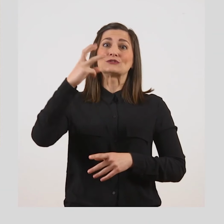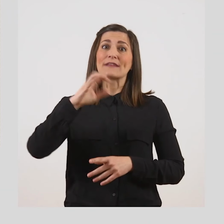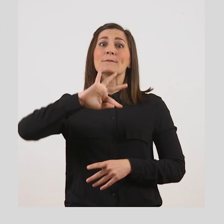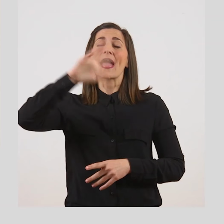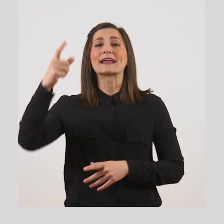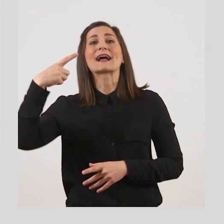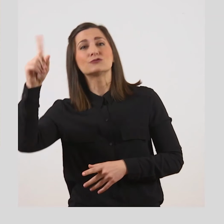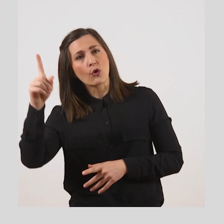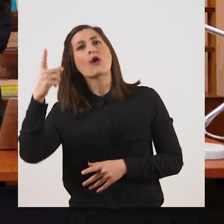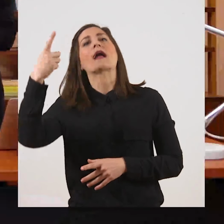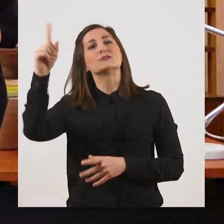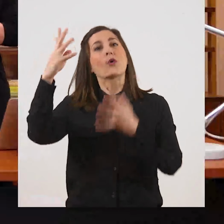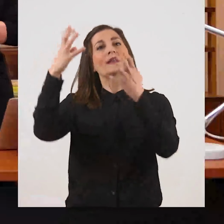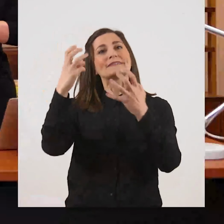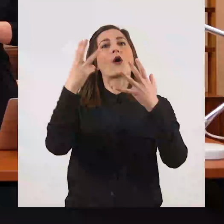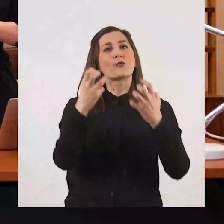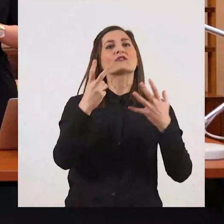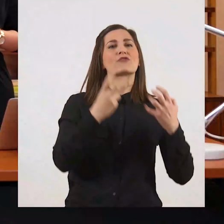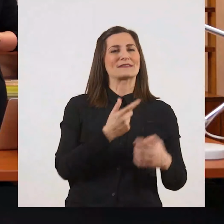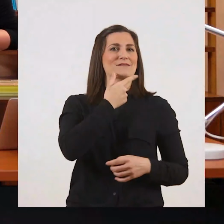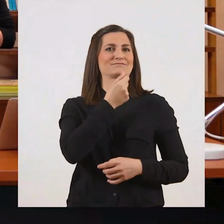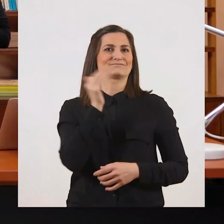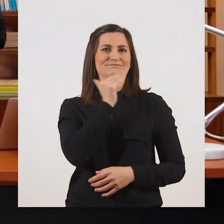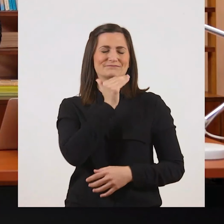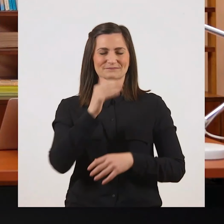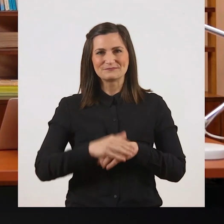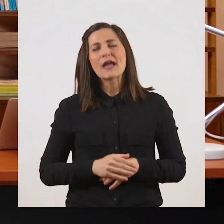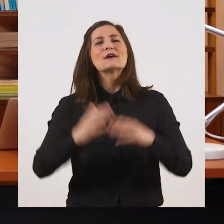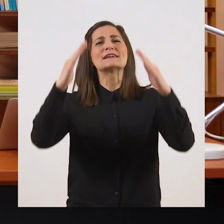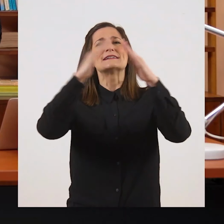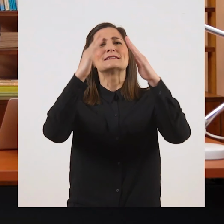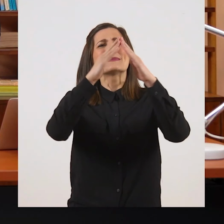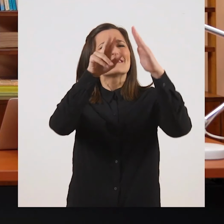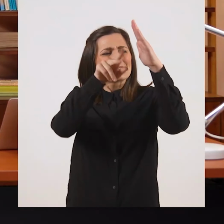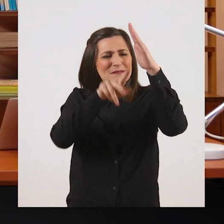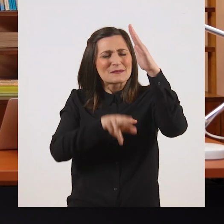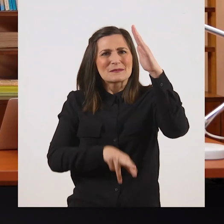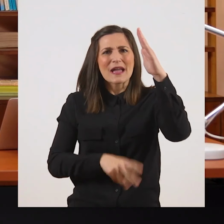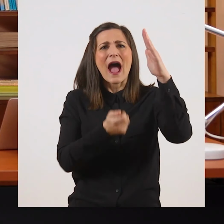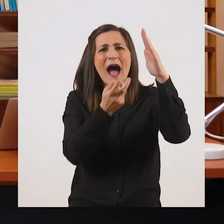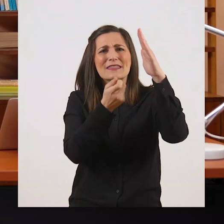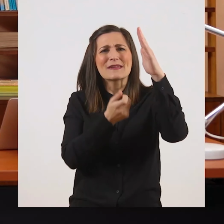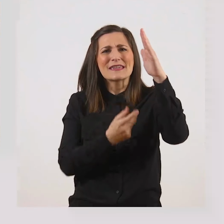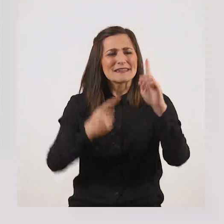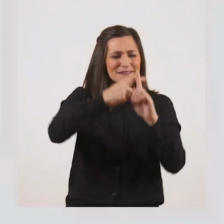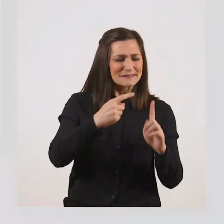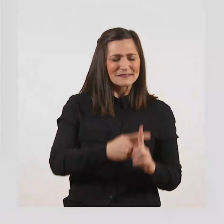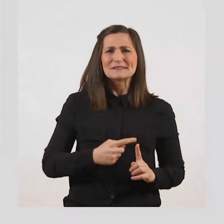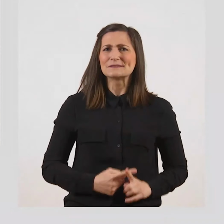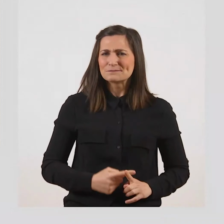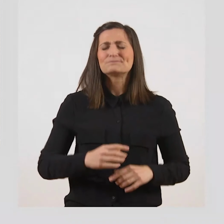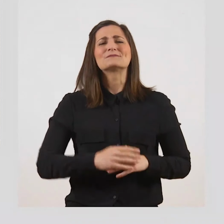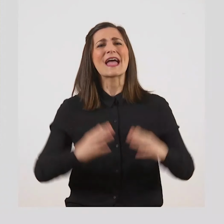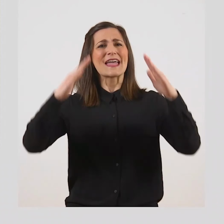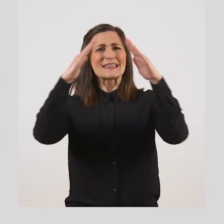τις δεκάδες μέχρι το 100. Σας έχω φτιάξει εδώ τα σπιτάκια με τις παρεούλες των αριθμών. Να τα θυμηθούμε λίγο.